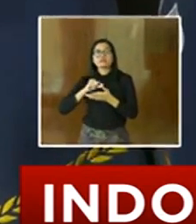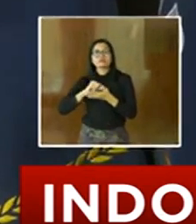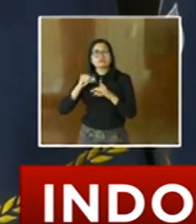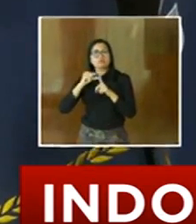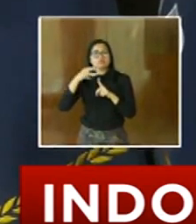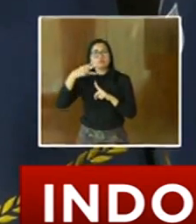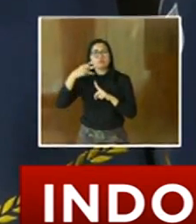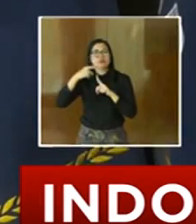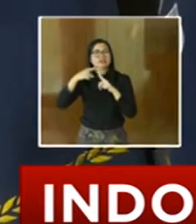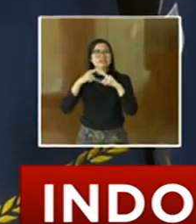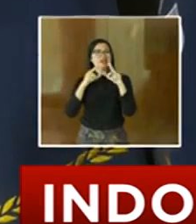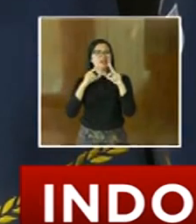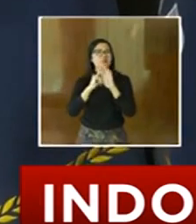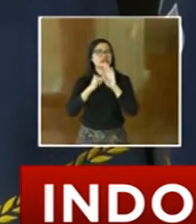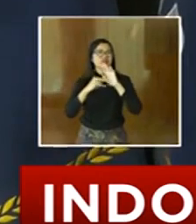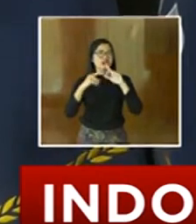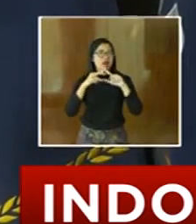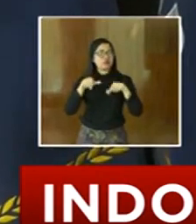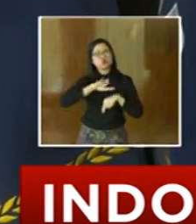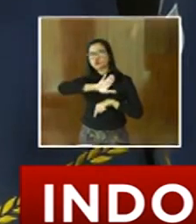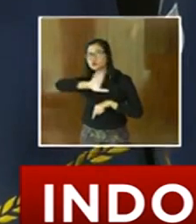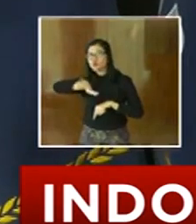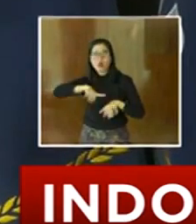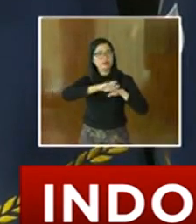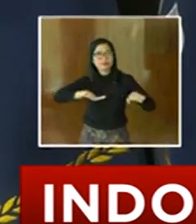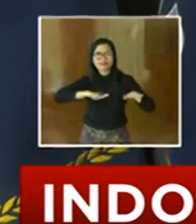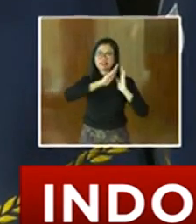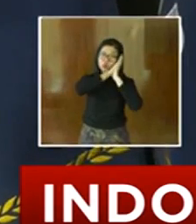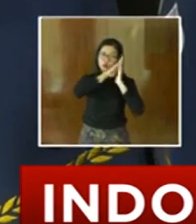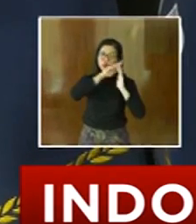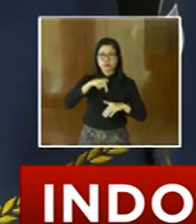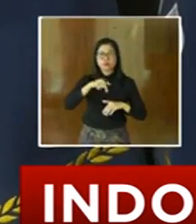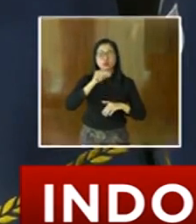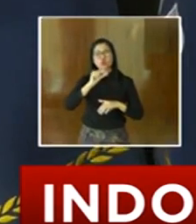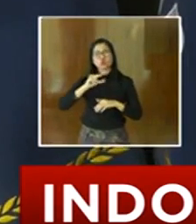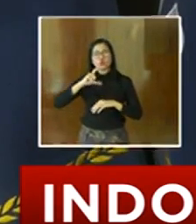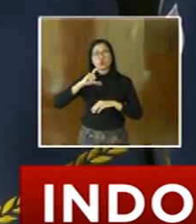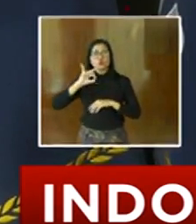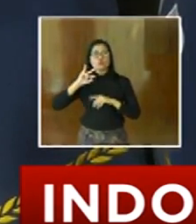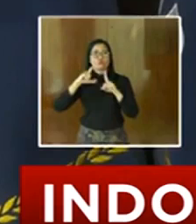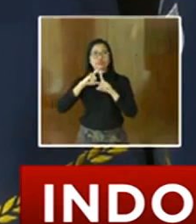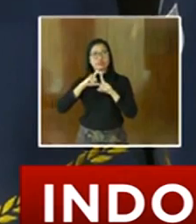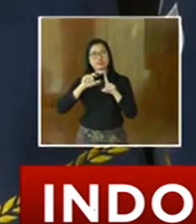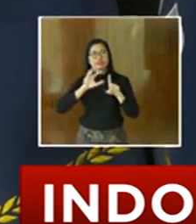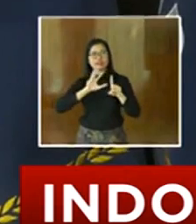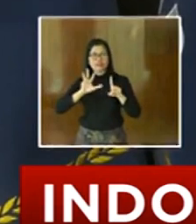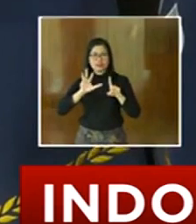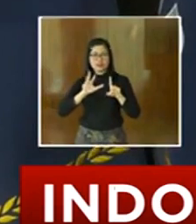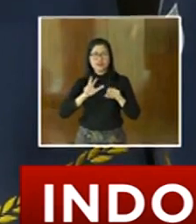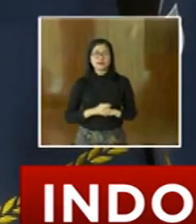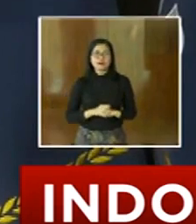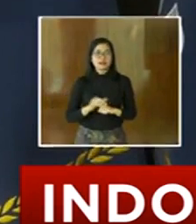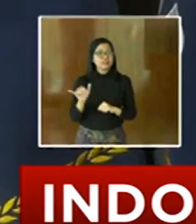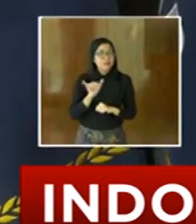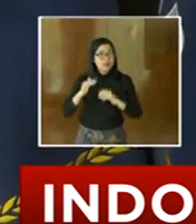ini mendedikasikan seluruh tempat tidurnya untuk kasus kofit nineteen demikian juga rumah sakit swasta